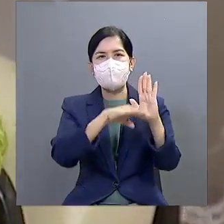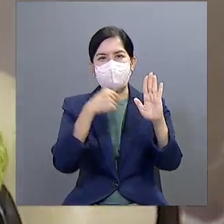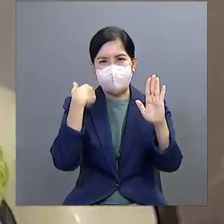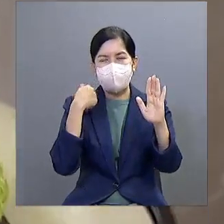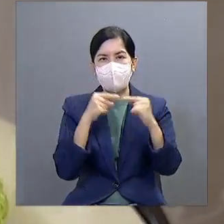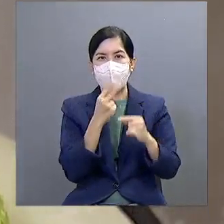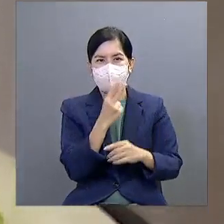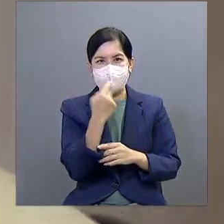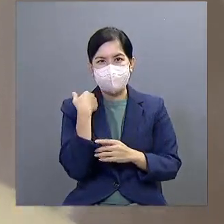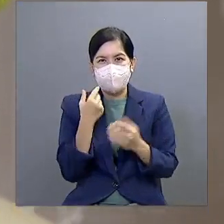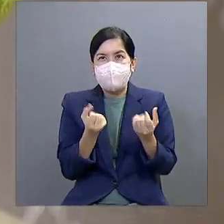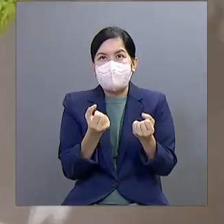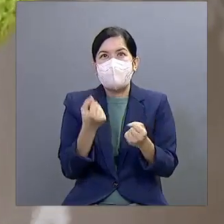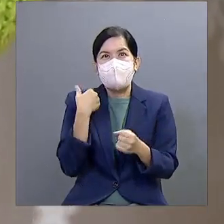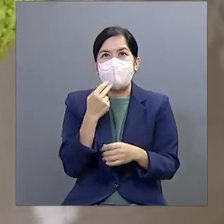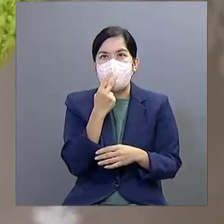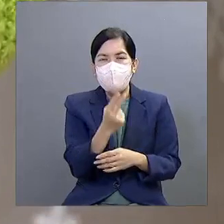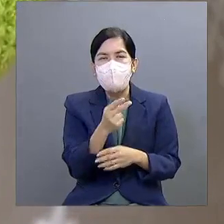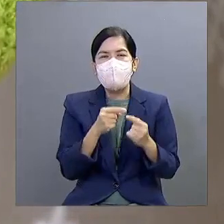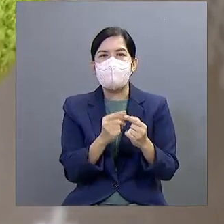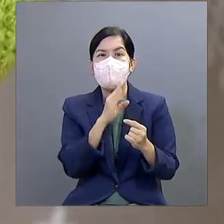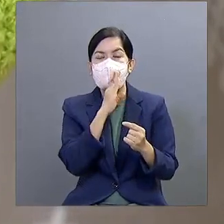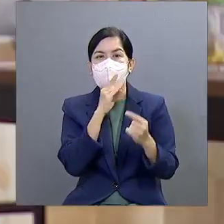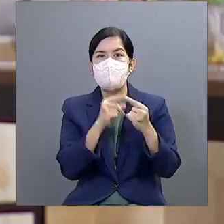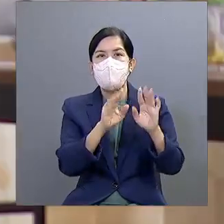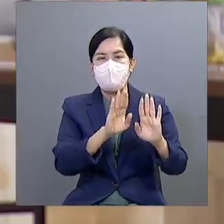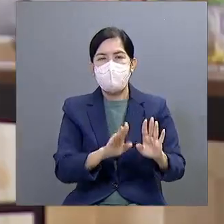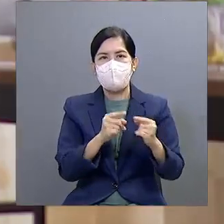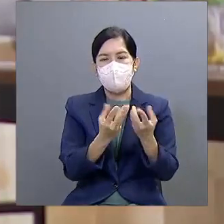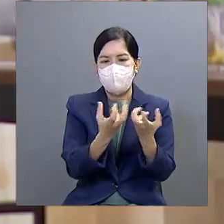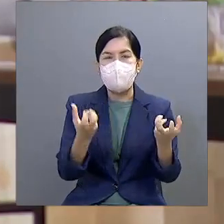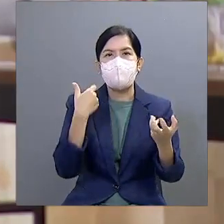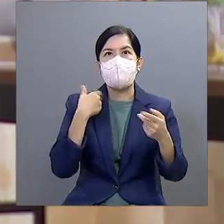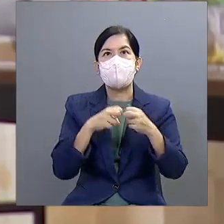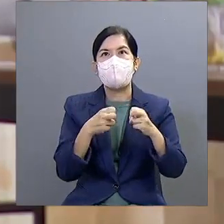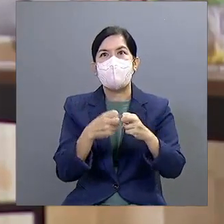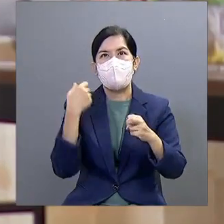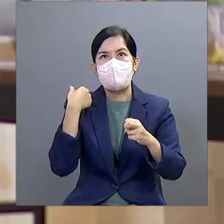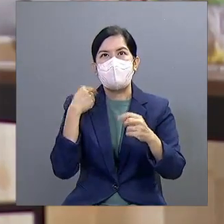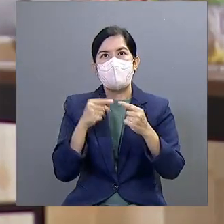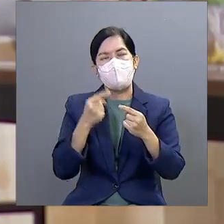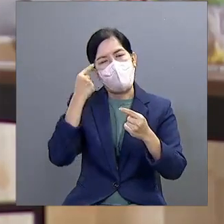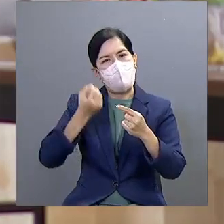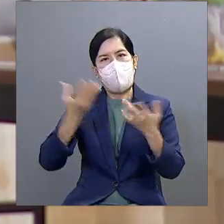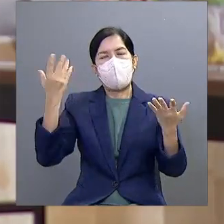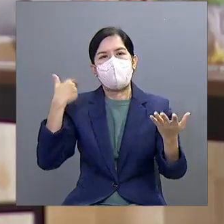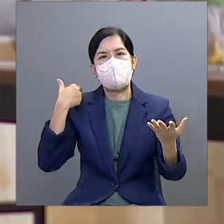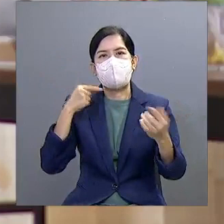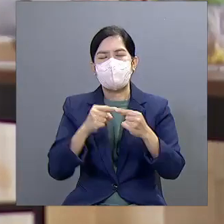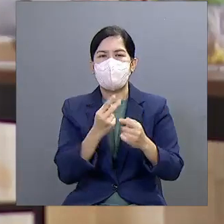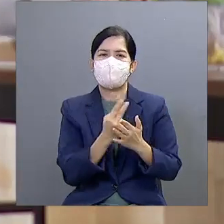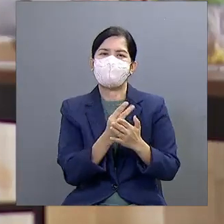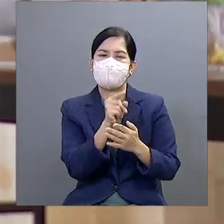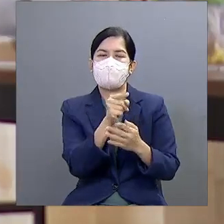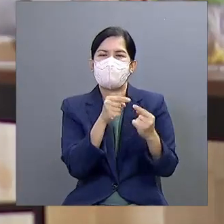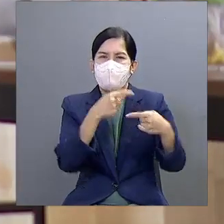ยไม่แข็งแรงมันทำให้บางส่วนเนี่ยเสียหายพังหลุดกระเด็นออกมาเลยอันนั้นคือความยากใน